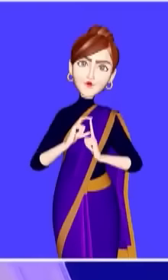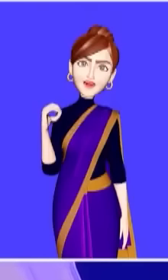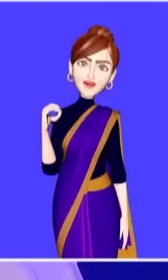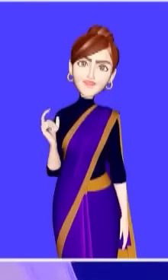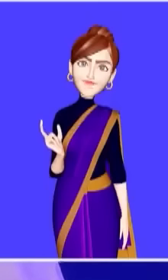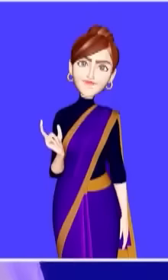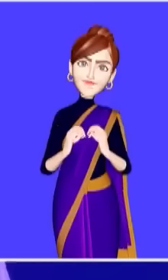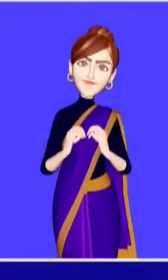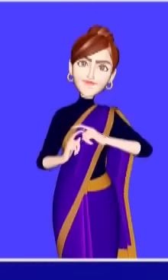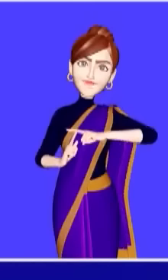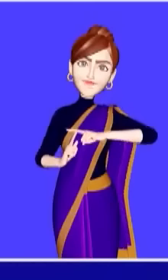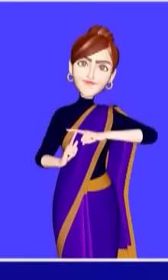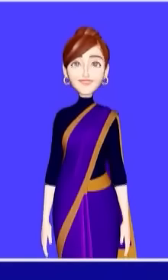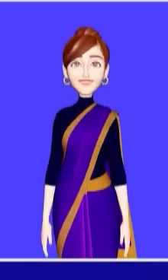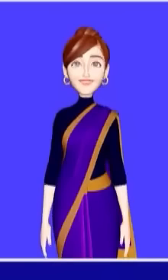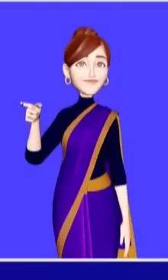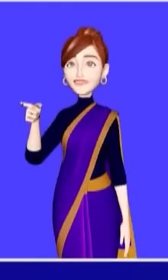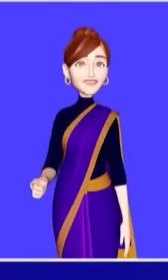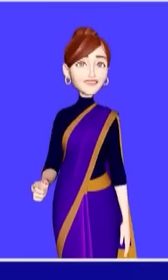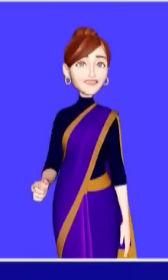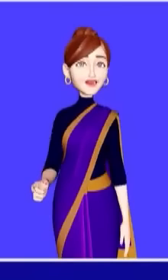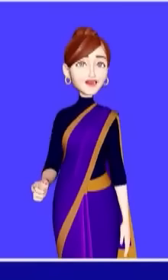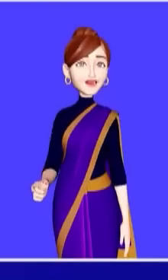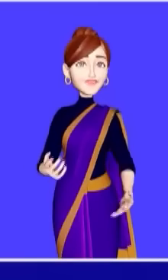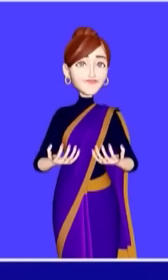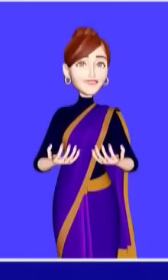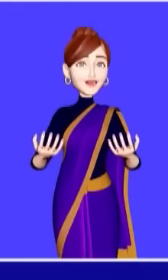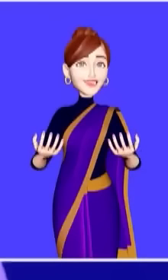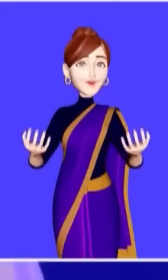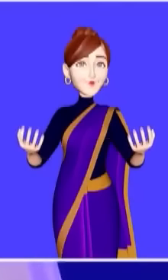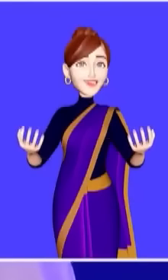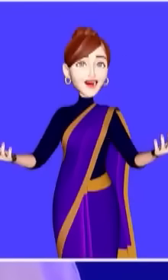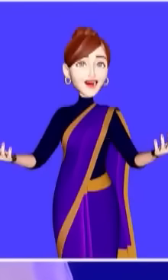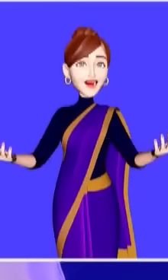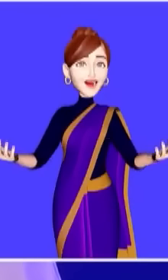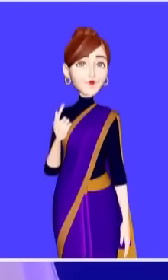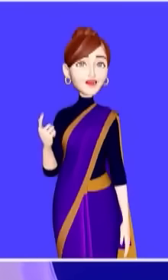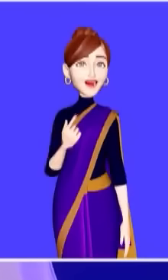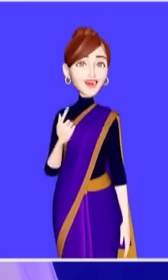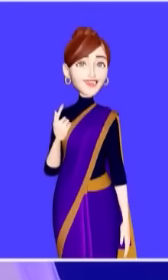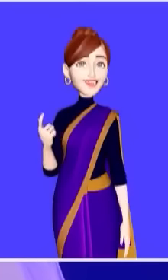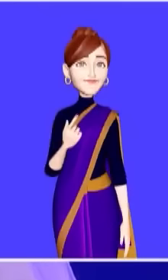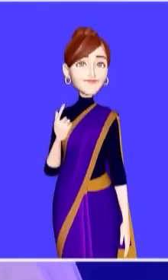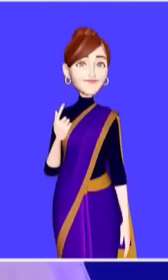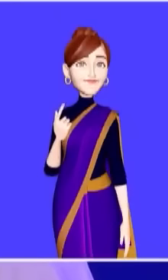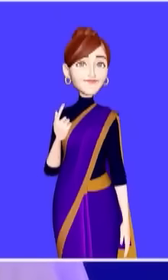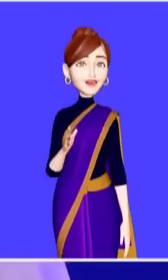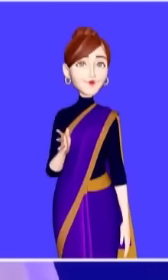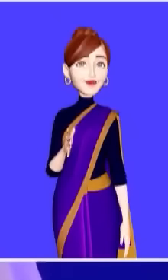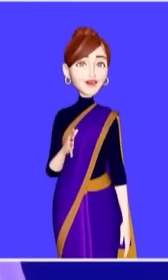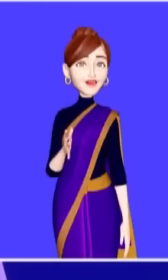साथियों, आज न्यू दिल्ली एआई इंपैक्ट समिट में मैं एआई के